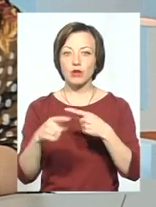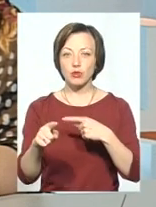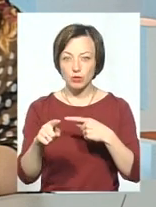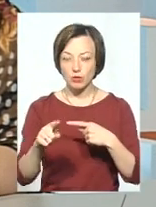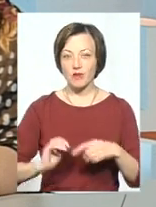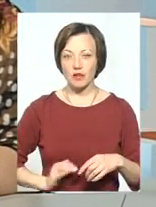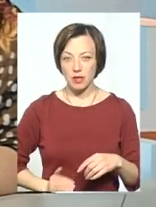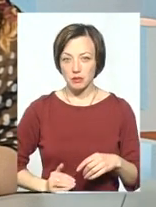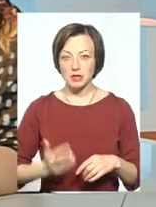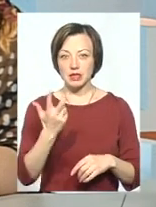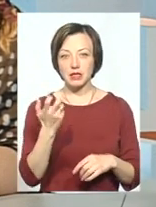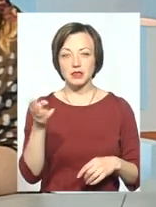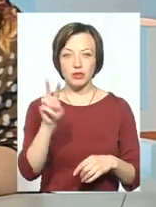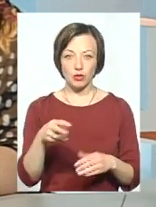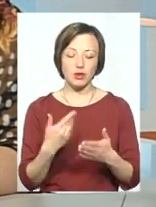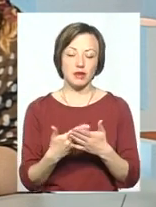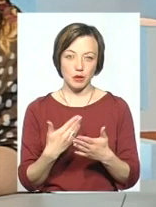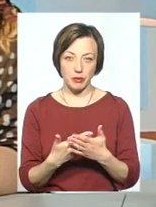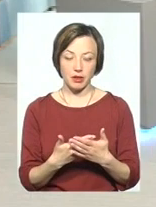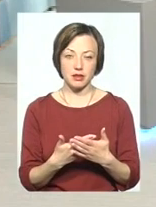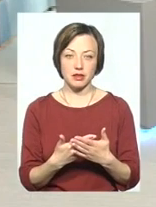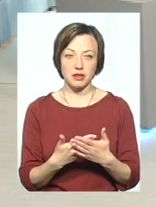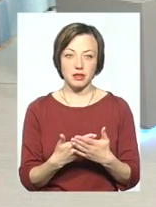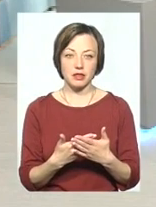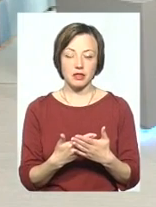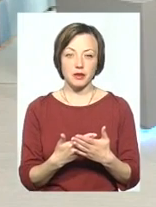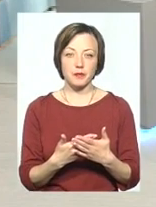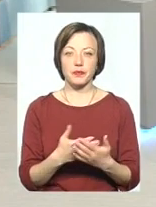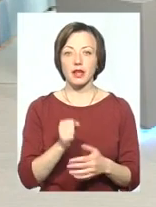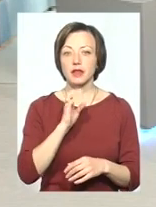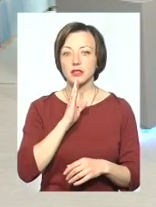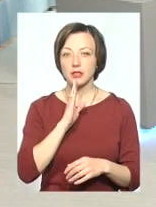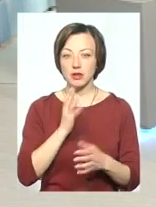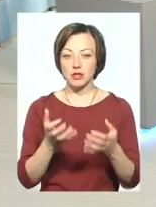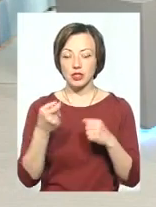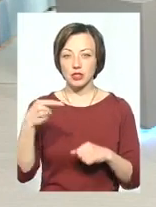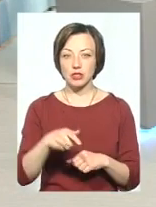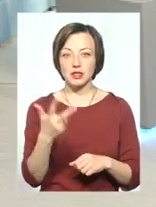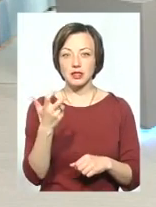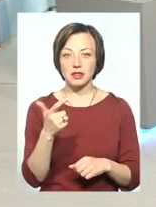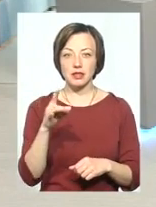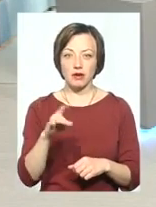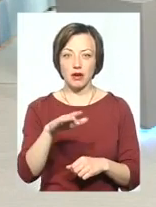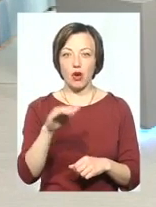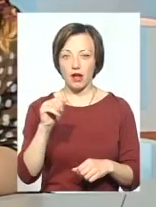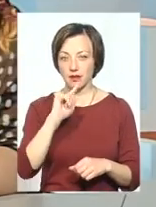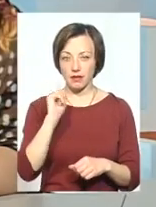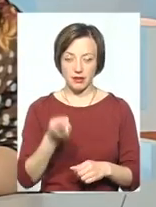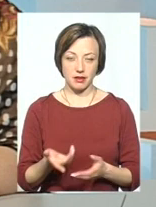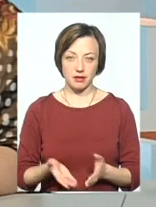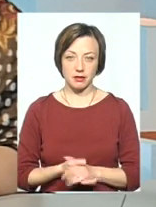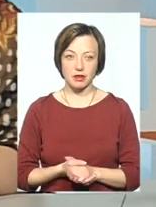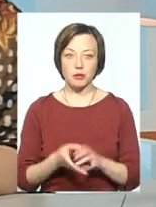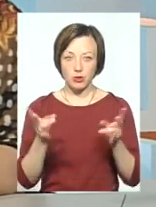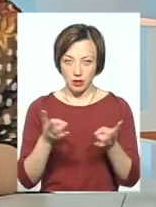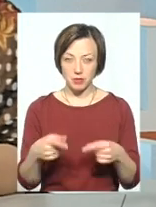агрохолдингу за 300 $ там, умовно кажучи, на сьогоднішній день ціна така. А жінка при цьому получає 1300 грн оренди в рік.